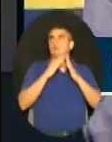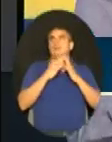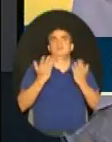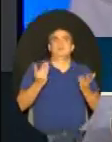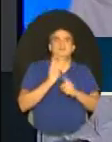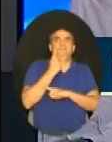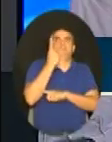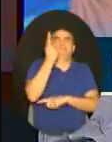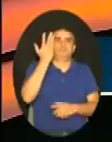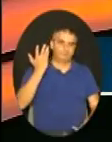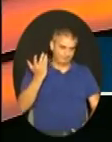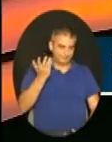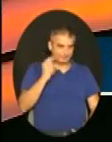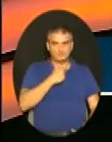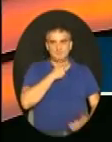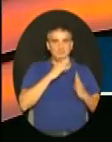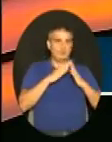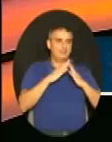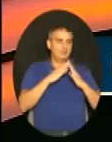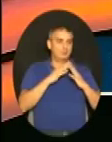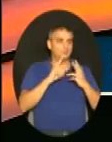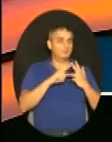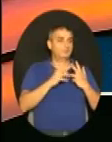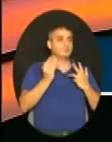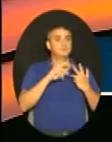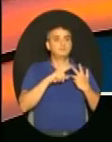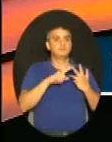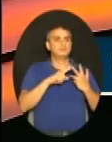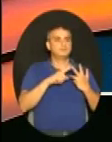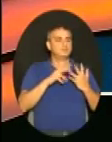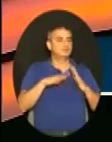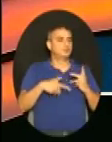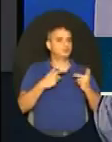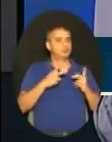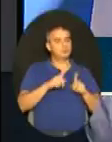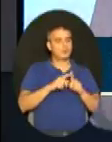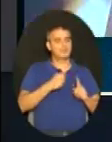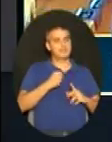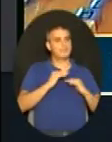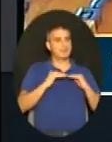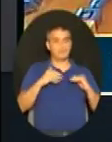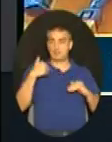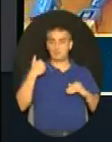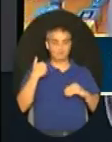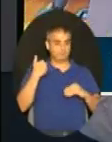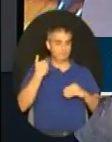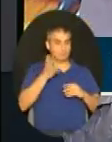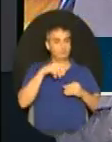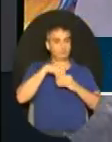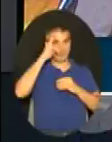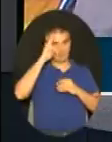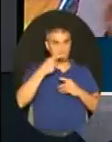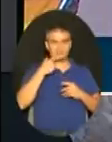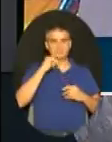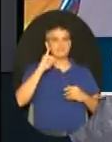בוודאי שוק הנדלן ומצוקת הדיור. ודבר נוסף, מתפתח איזשהו ימין ליברלי בחוץ ובליכוד. הימין הליברלי